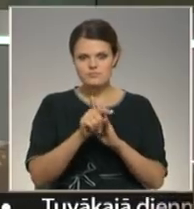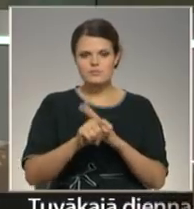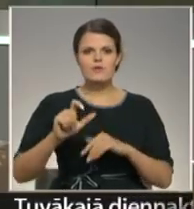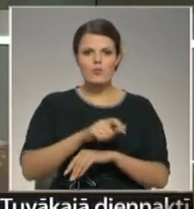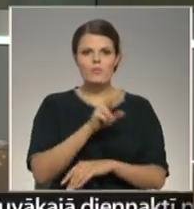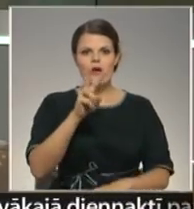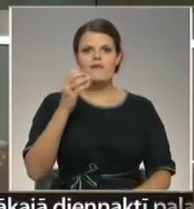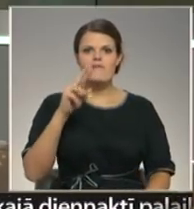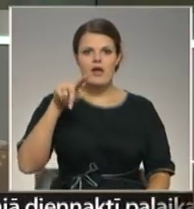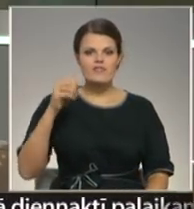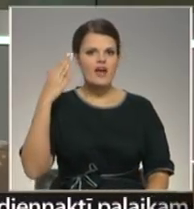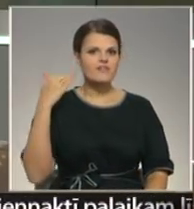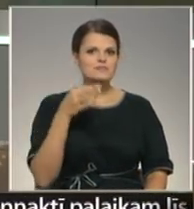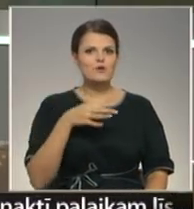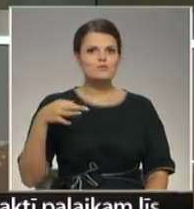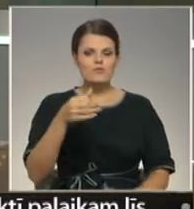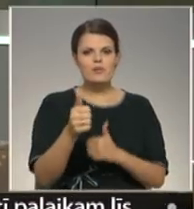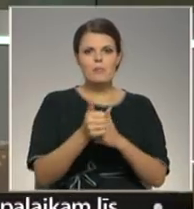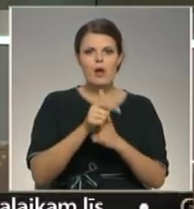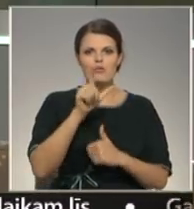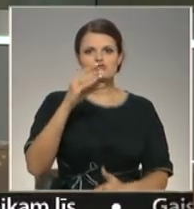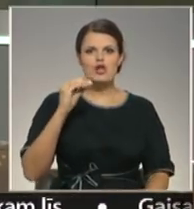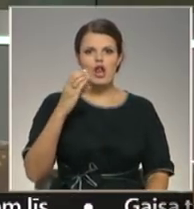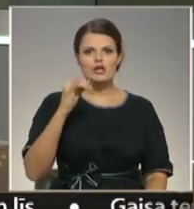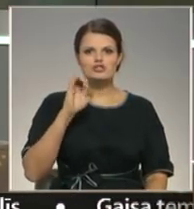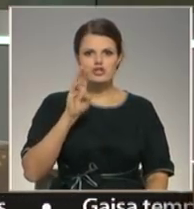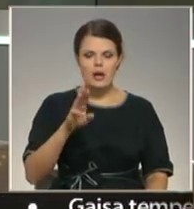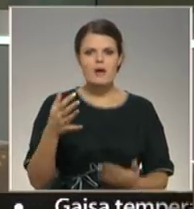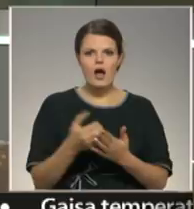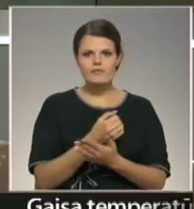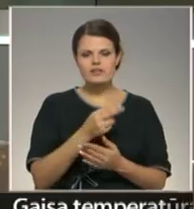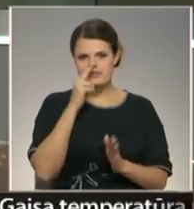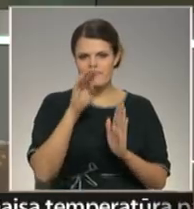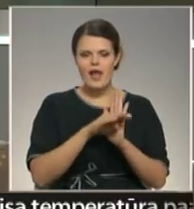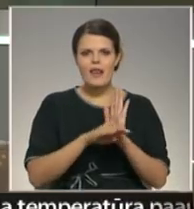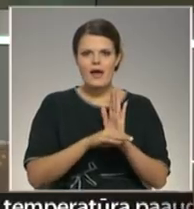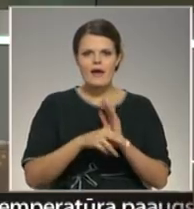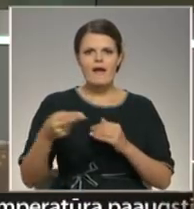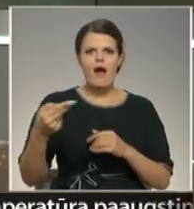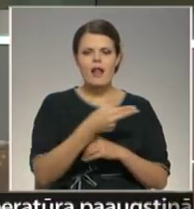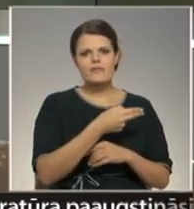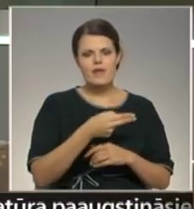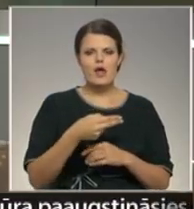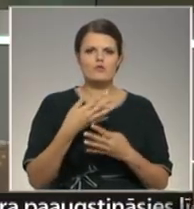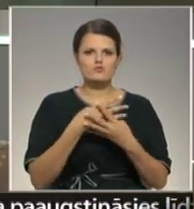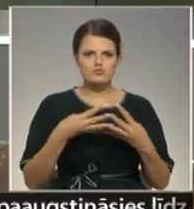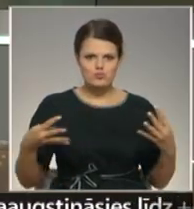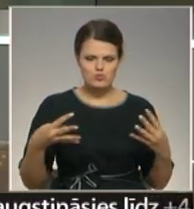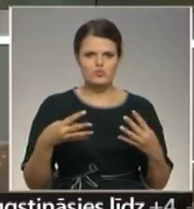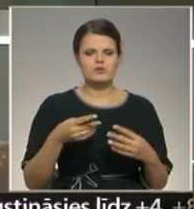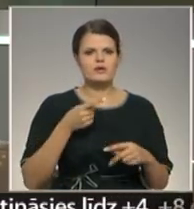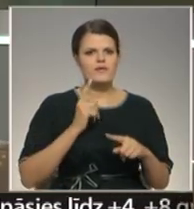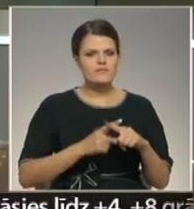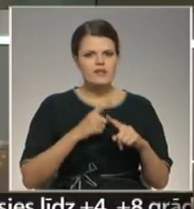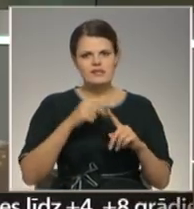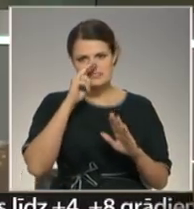Ventu. Ventspils novadā netālu no Lečiem atrasti nelegāli nēģu murdi. Maluzvejnieki nodara nopietnu kaitējumu zivju